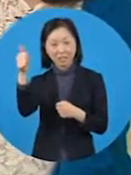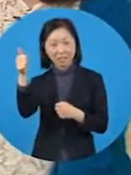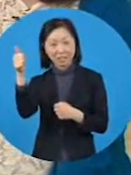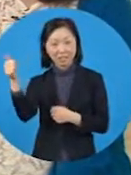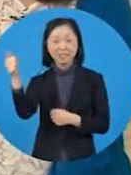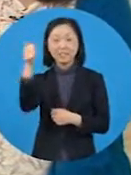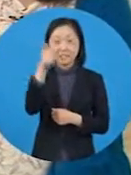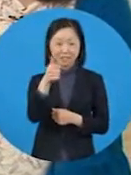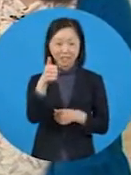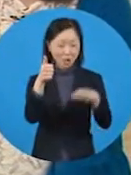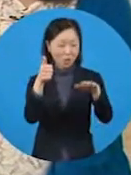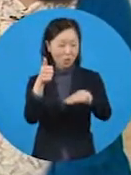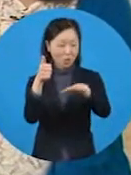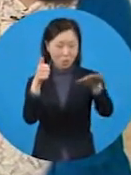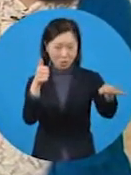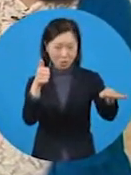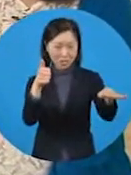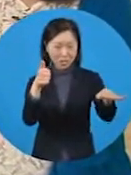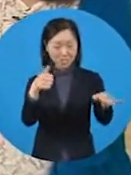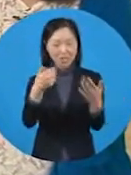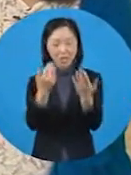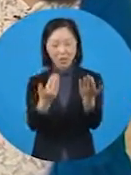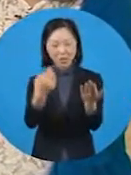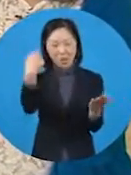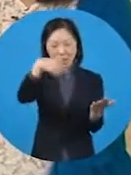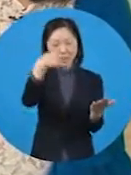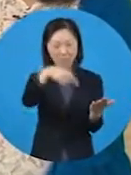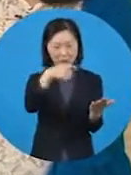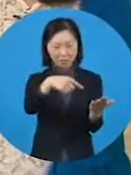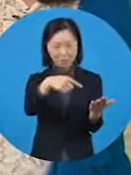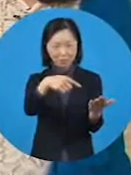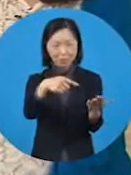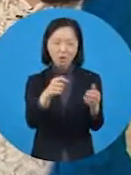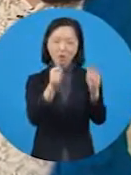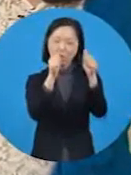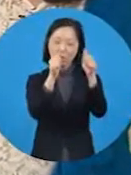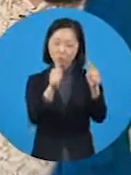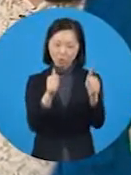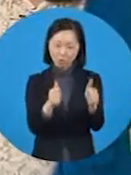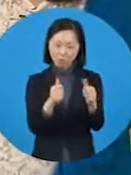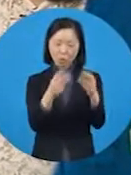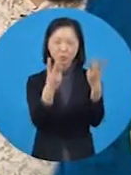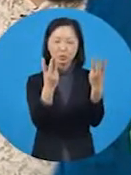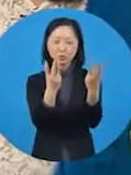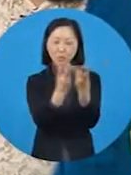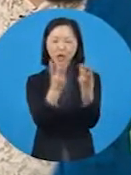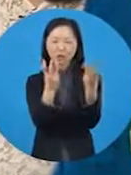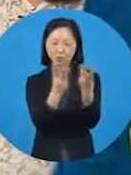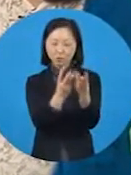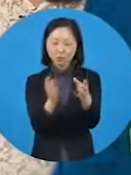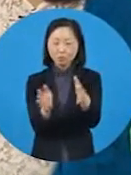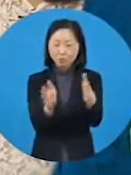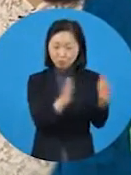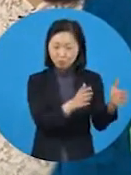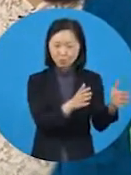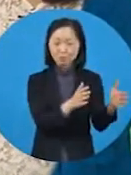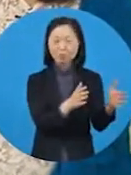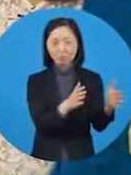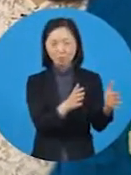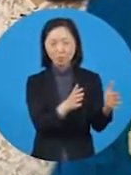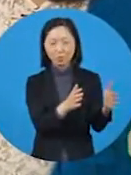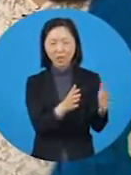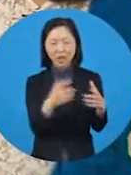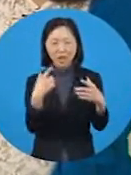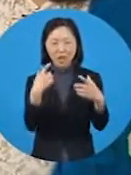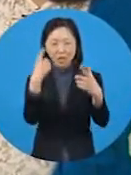たばっかりの若い方々が、子どもたちに勉強を教える。で、勉強を教える時にもただ その受験学力5教科だけではなく